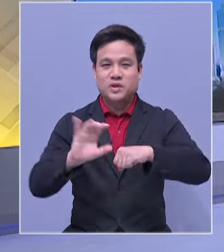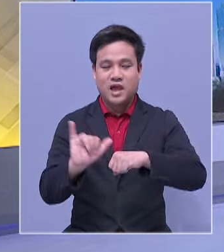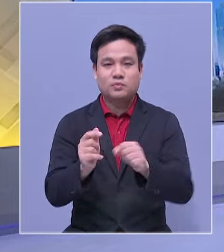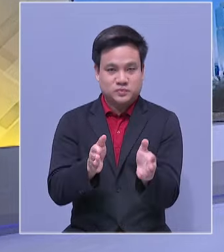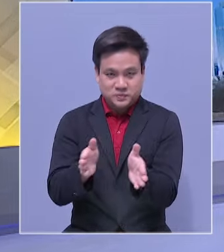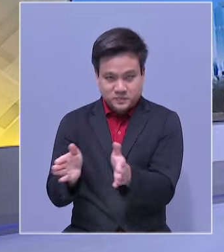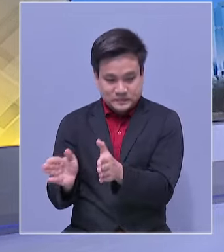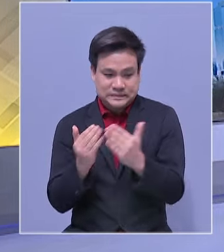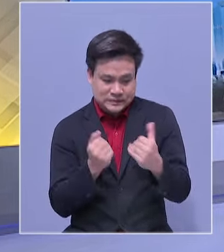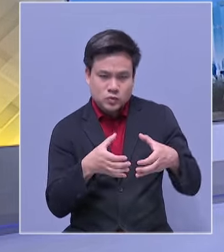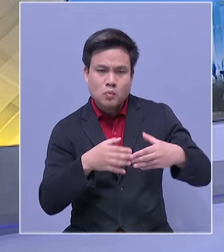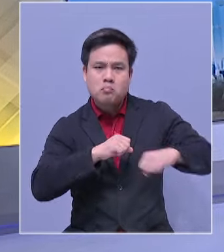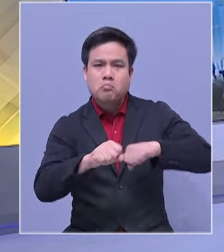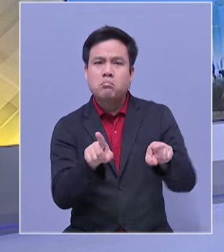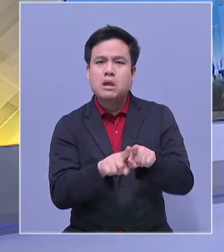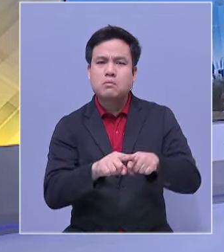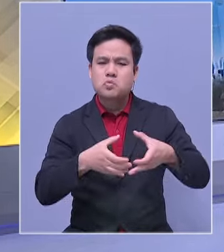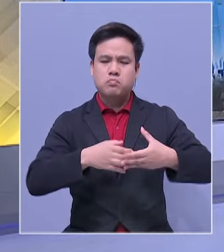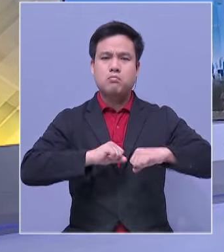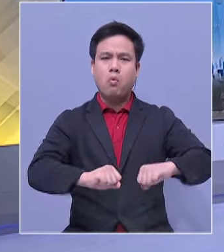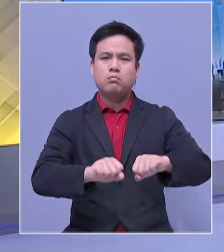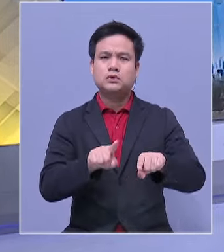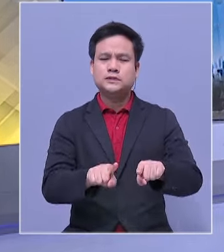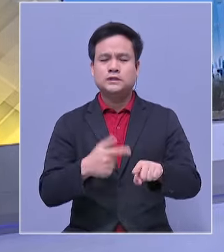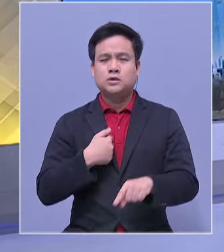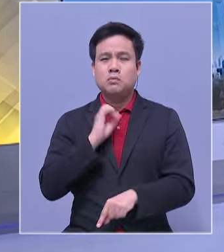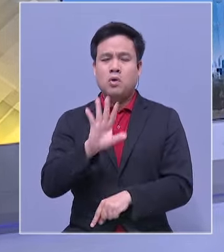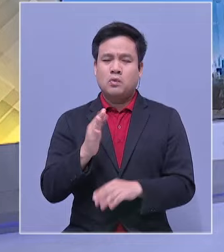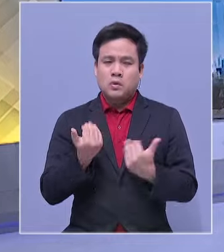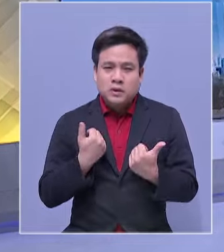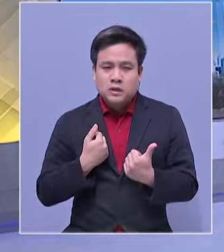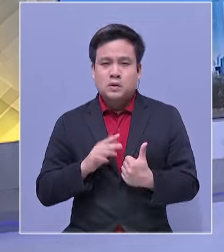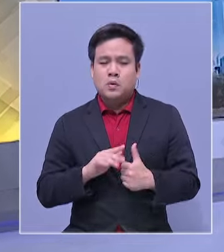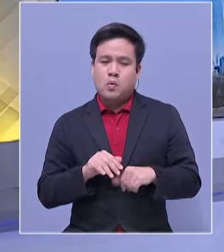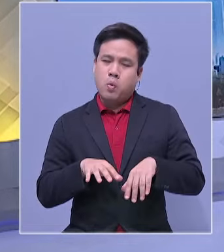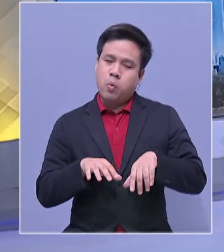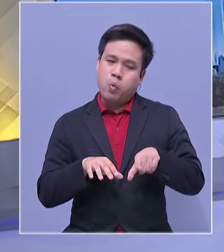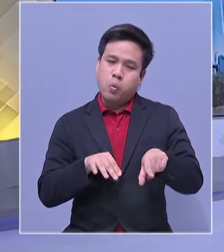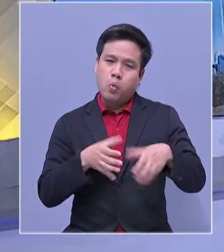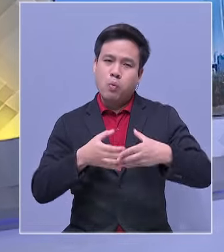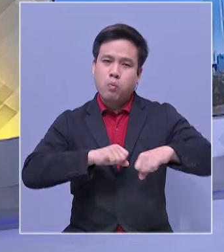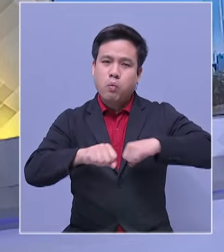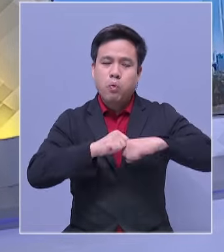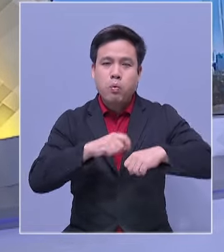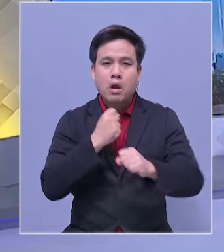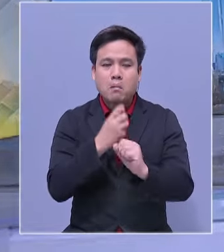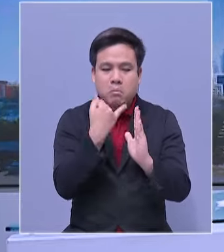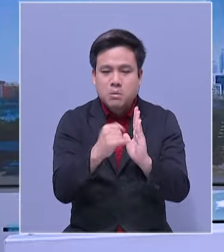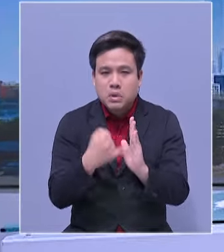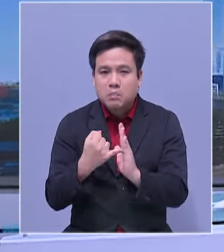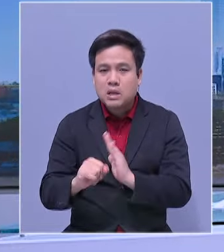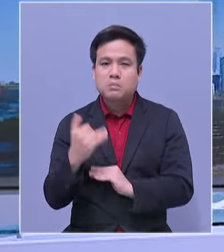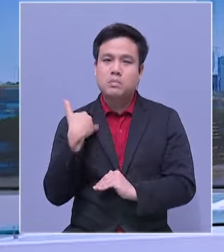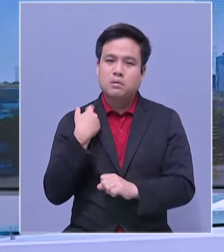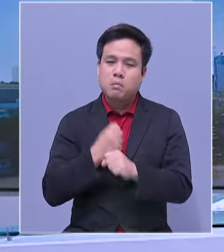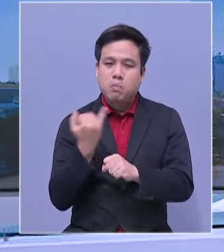นี่ก็เป็นเรื่องราวของกลุ่มเยาวชนเมื่อกี้เรายังคุยกันว่าสมัยเนี้ยเด็กก่อเหตุเนี่ยอายุยังไม่บรรลุนิติภาวะมันมีข่าวมารายวันตลอดเลยนะคะ